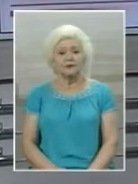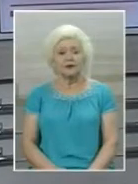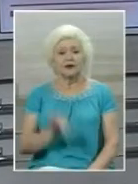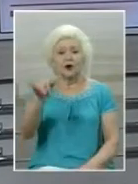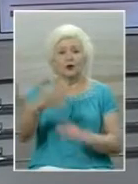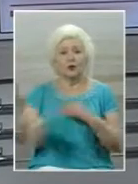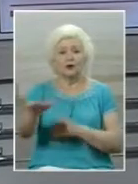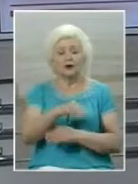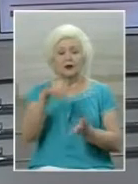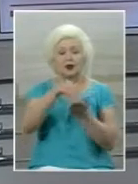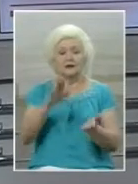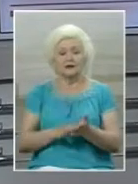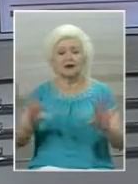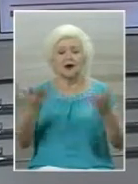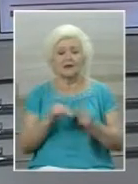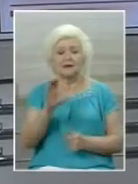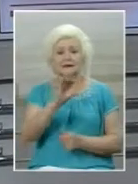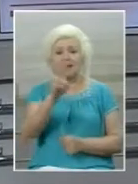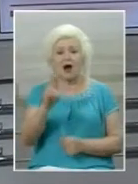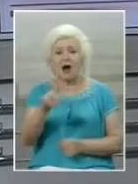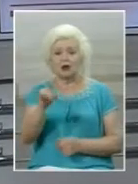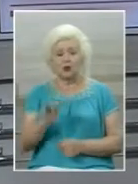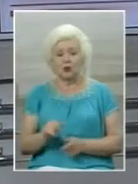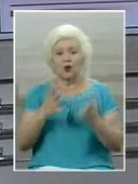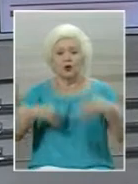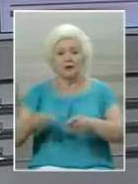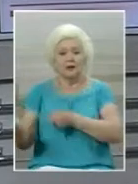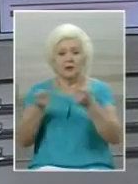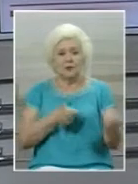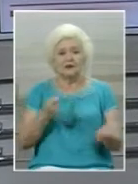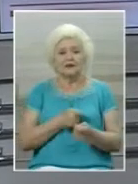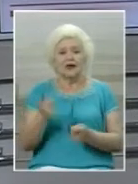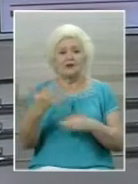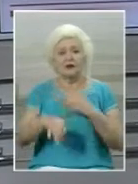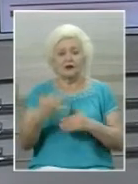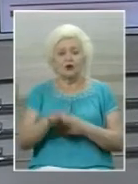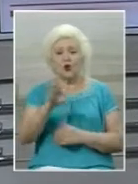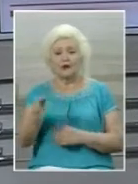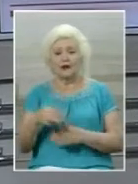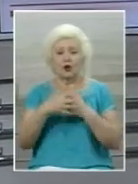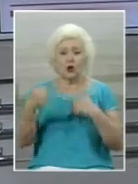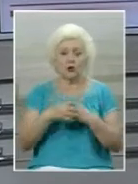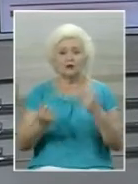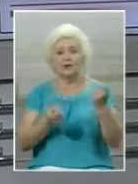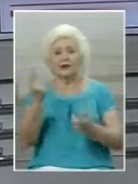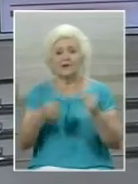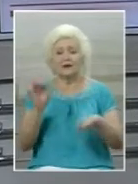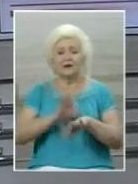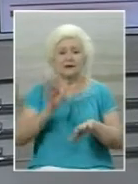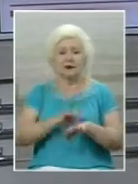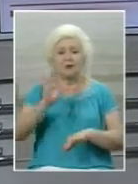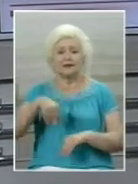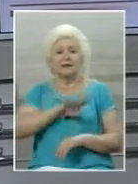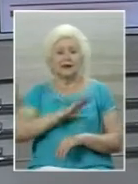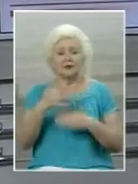У Херсоні зафіксовано випадок сказу. Родина привезла з Олешок до Херсону кошеня, яке виявилося хворим. Після смерті